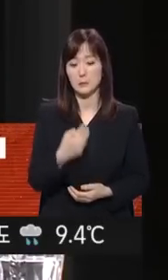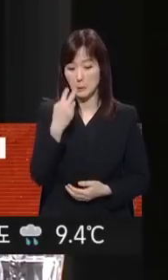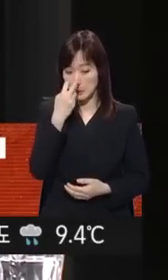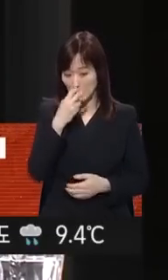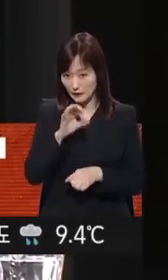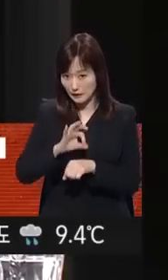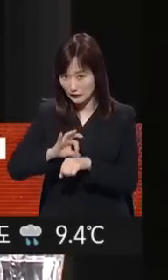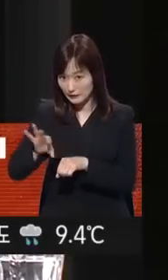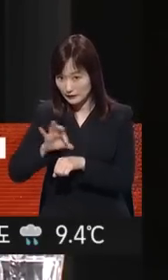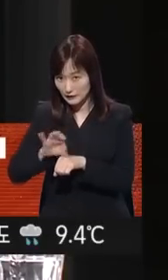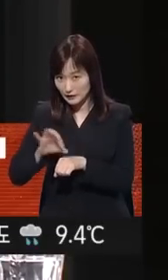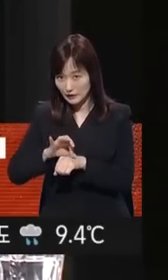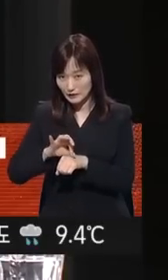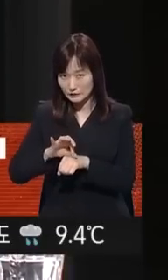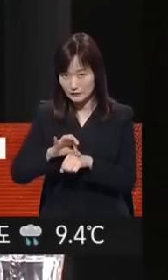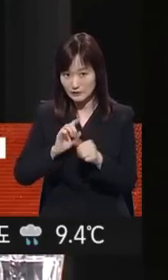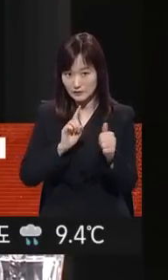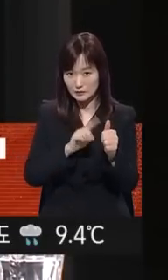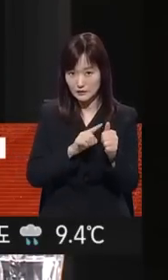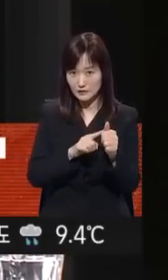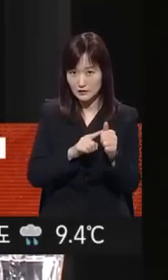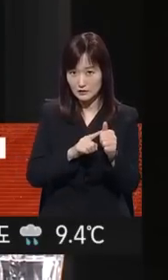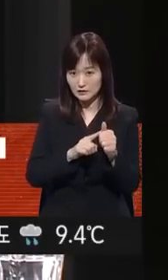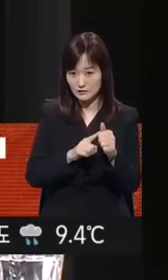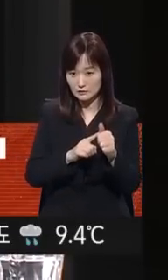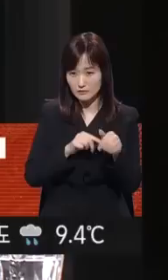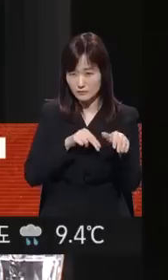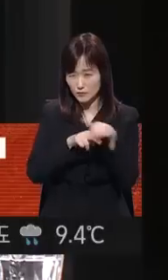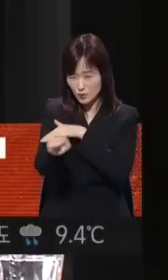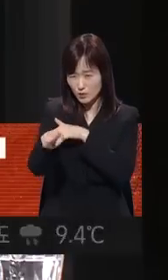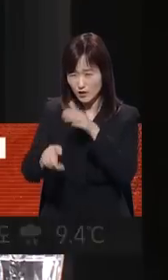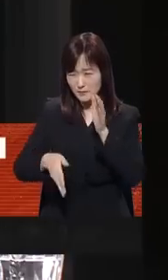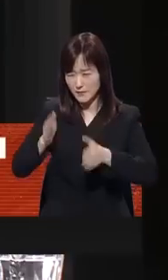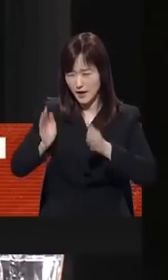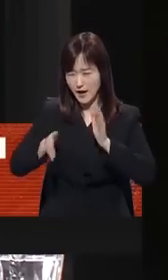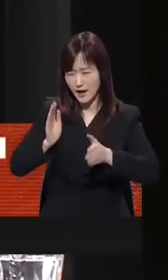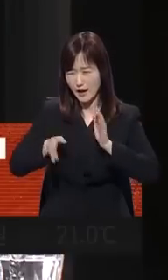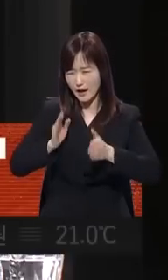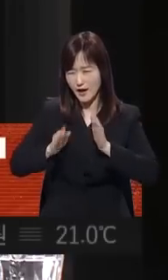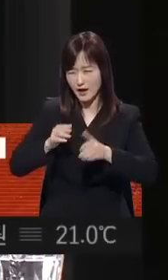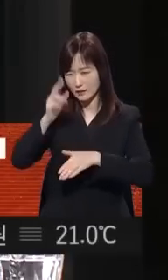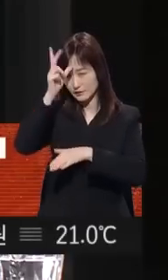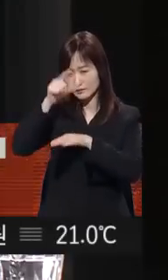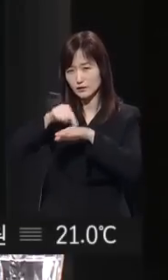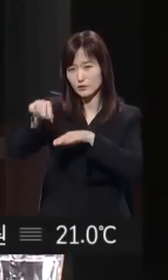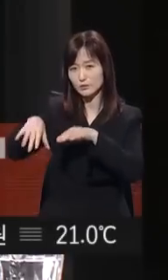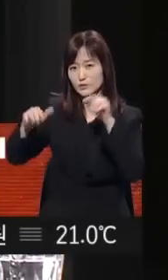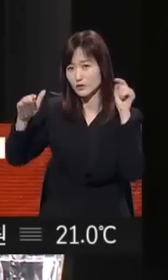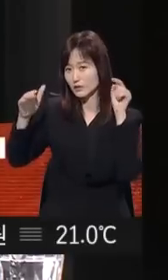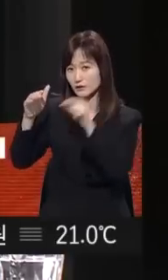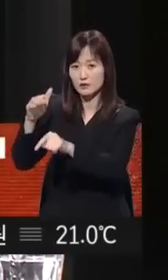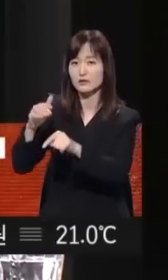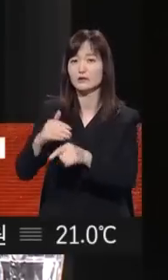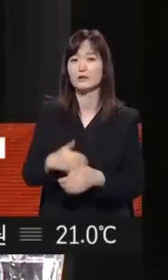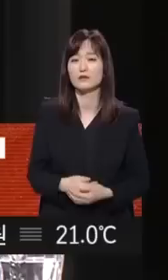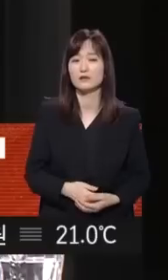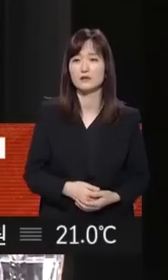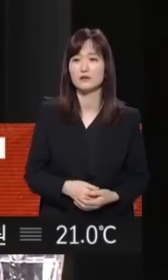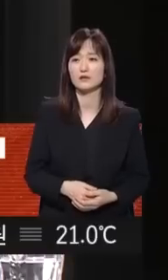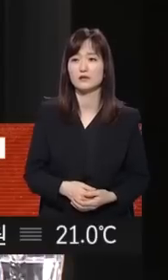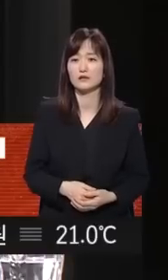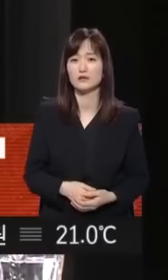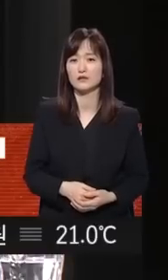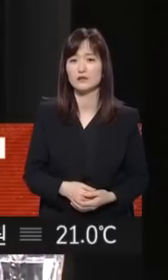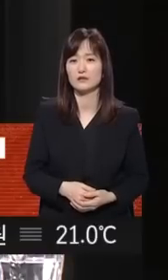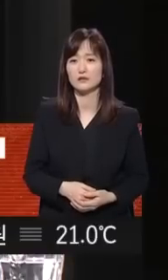소홀해진 틈을 타서 맨발로 400m를 전력질주해서 그 추운 날 파출소로 들어갑니다 자 그런데 당시